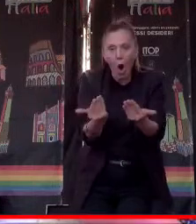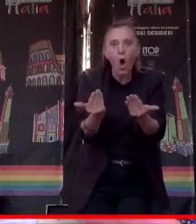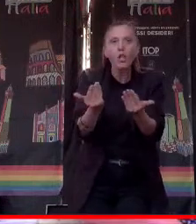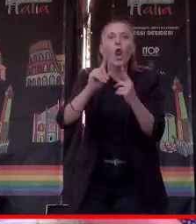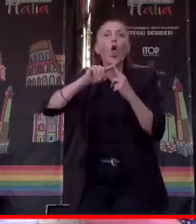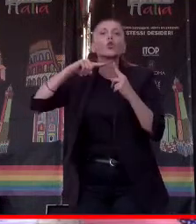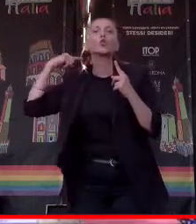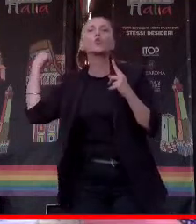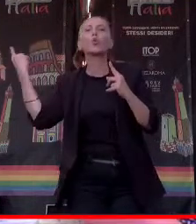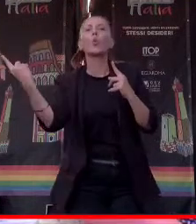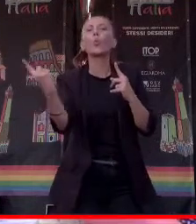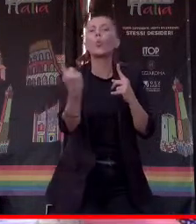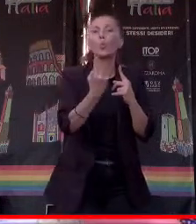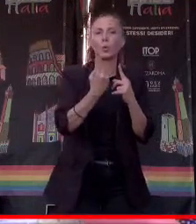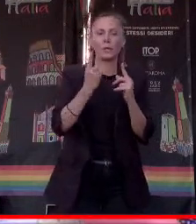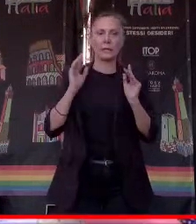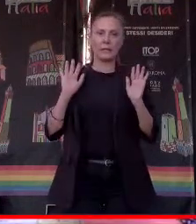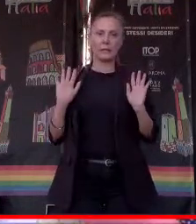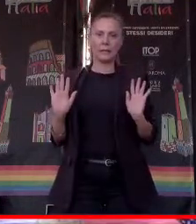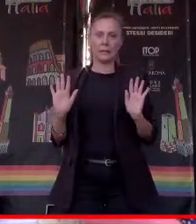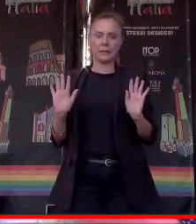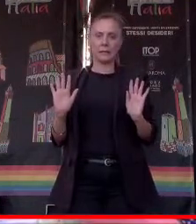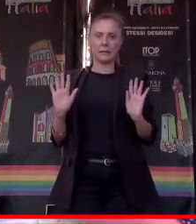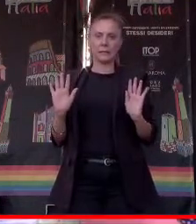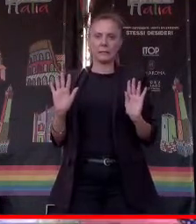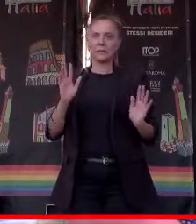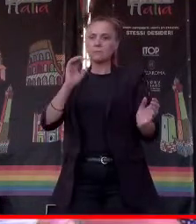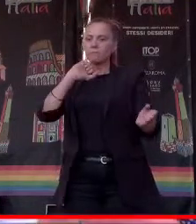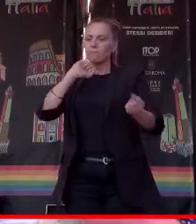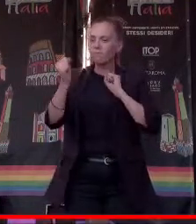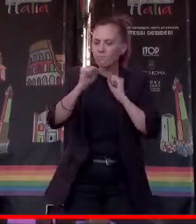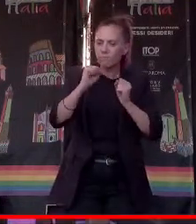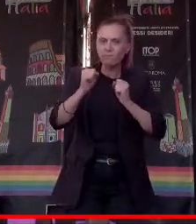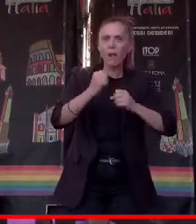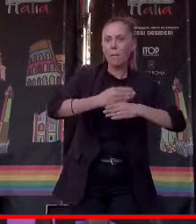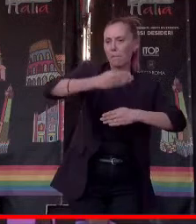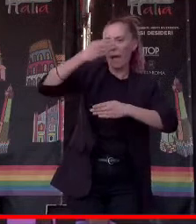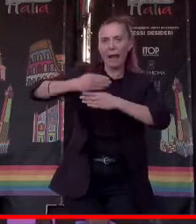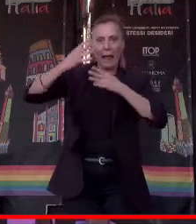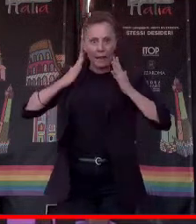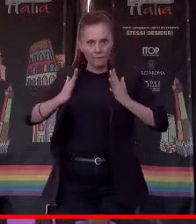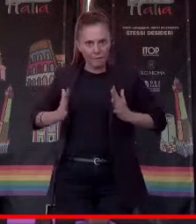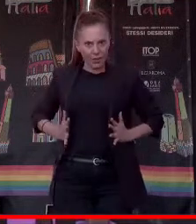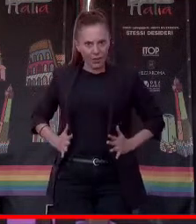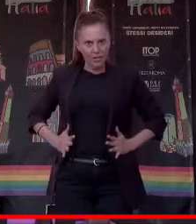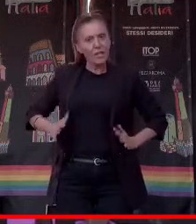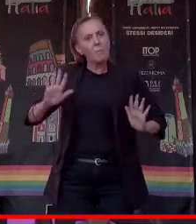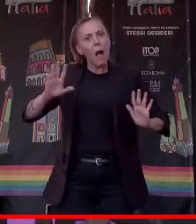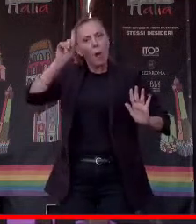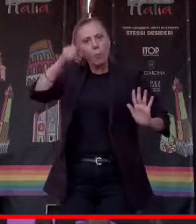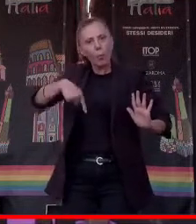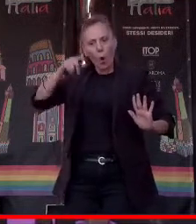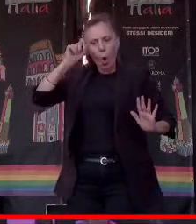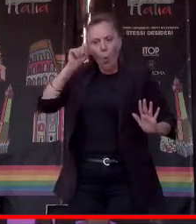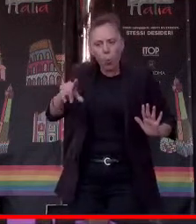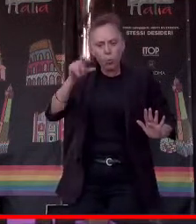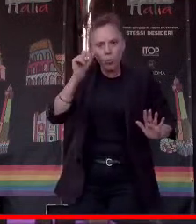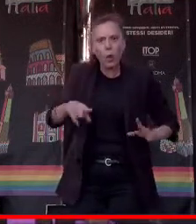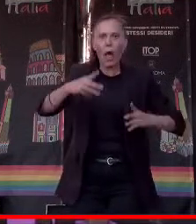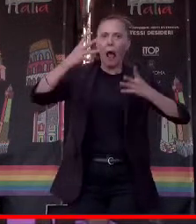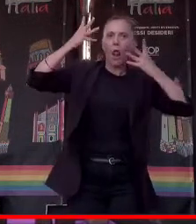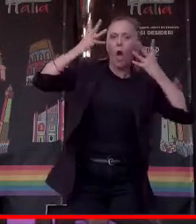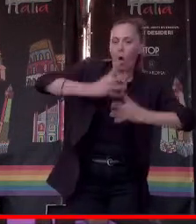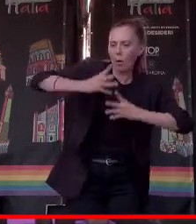tutti, come dire, combattendo contro le barriere fisiche, ma anche contro quelle culturali e organizzative